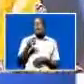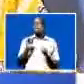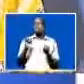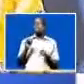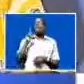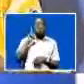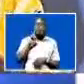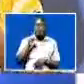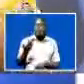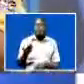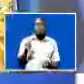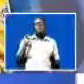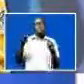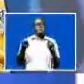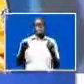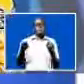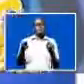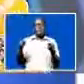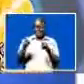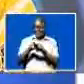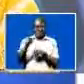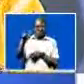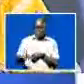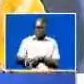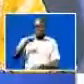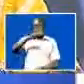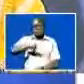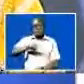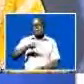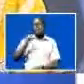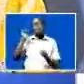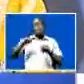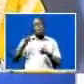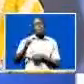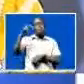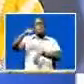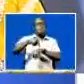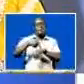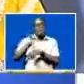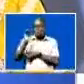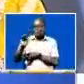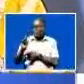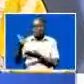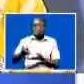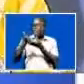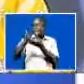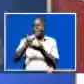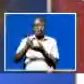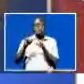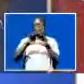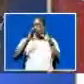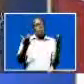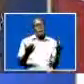kaja ukapita tena huyo huyo unaye nini mdharau. Pengine huenda ukaja siku moja ukamuuliza maswali. Kwa sababu dunia ni mduara. Ndio